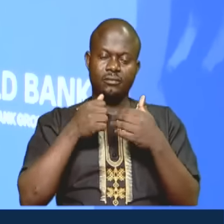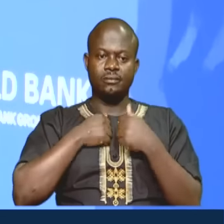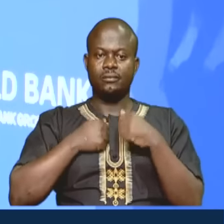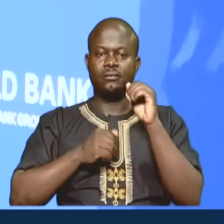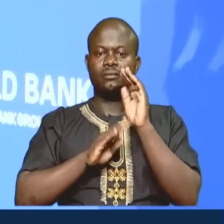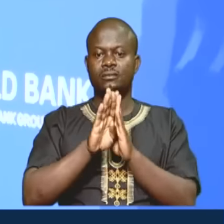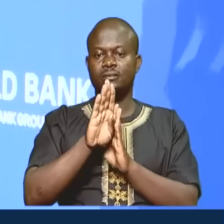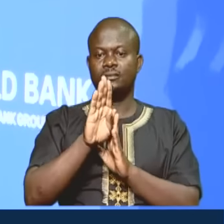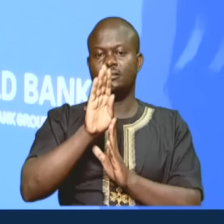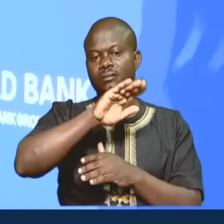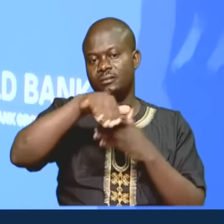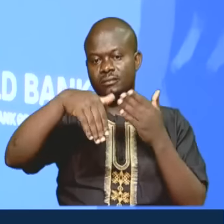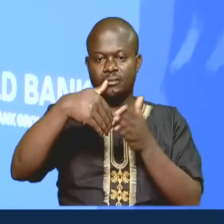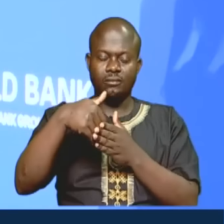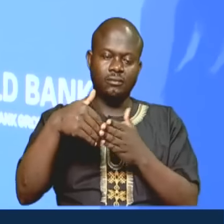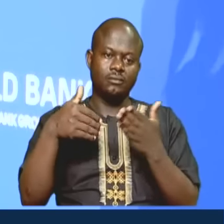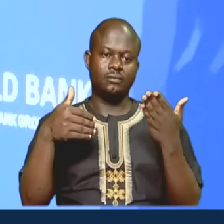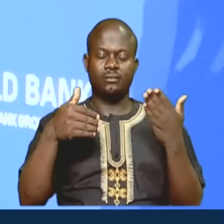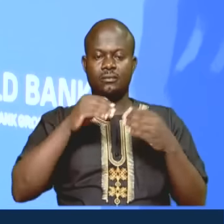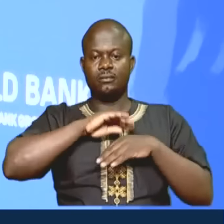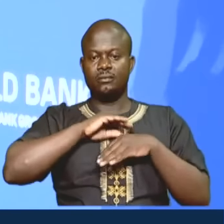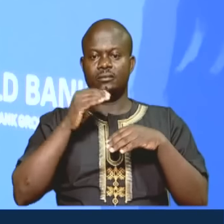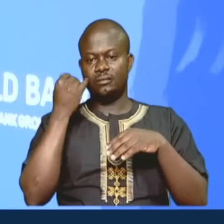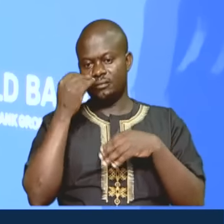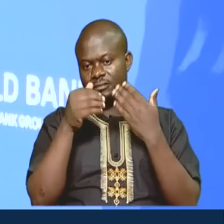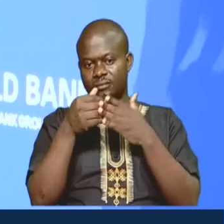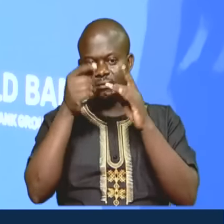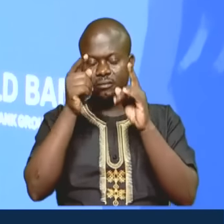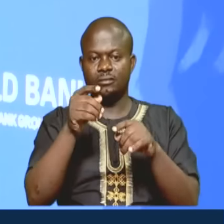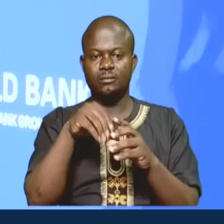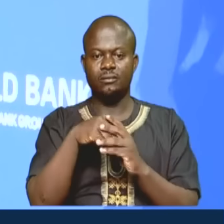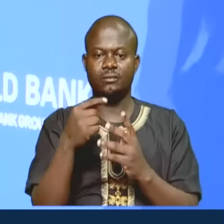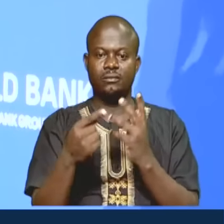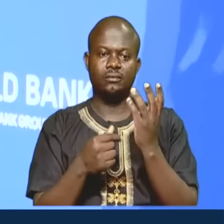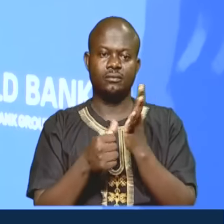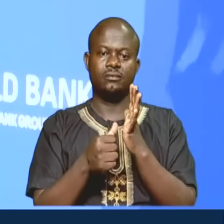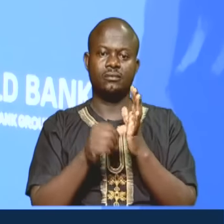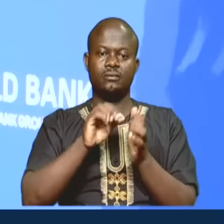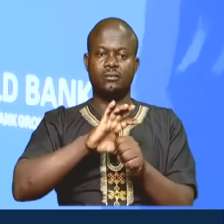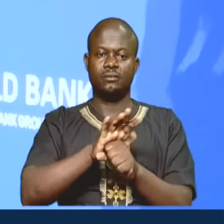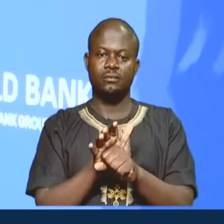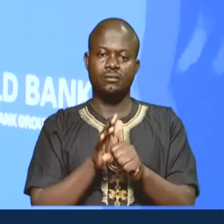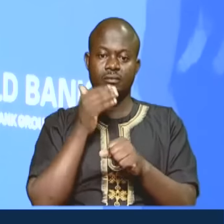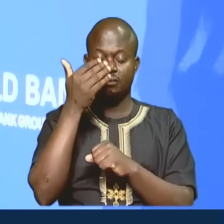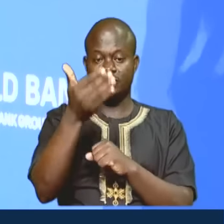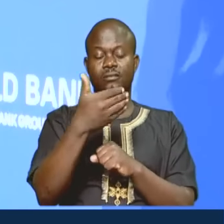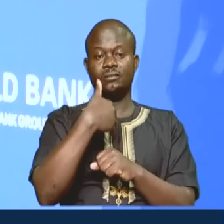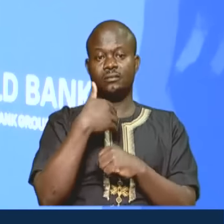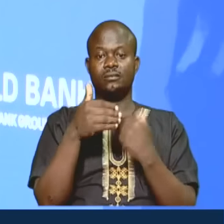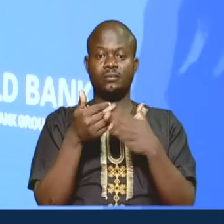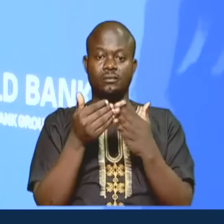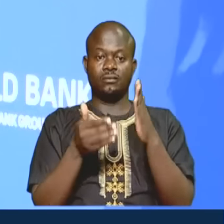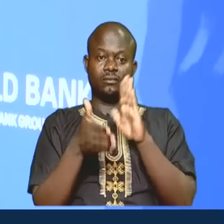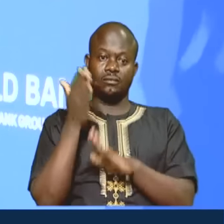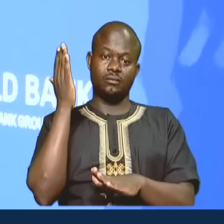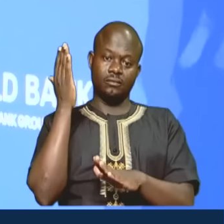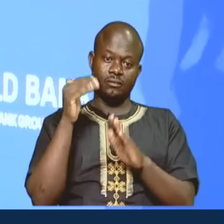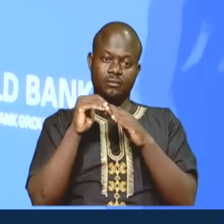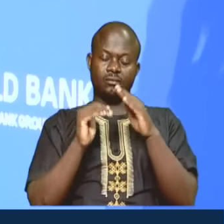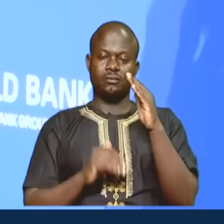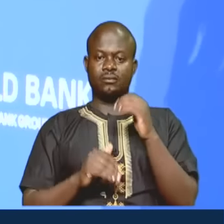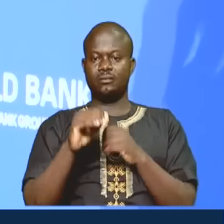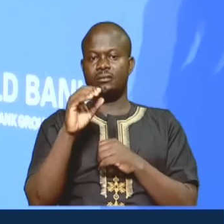urukungu bwariyongeye kugera ruhagije nubwo haje kuzamo ikibazo cya Covid u Rwanda rukagira ubwa mbere umuvuduko uri hasi ya